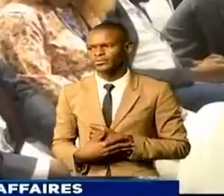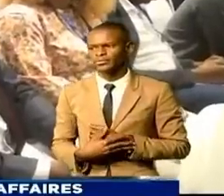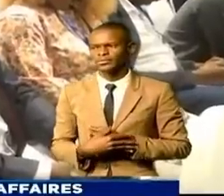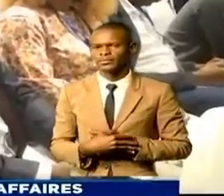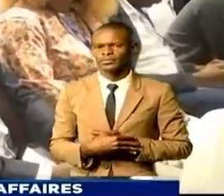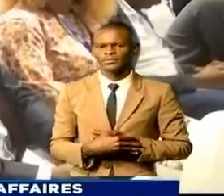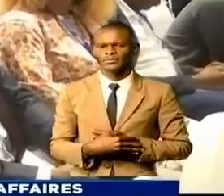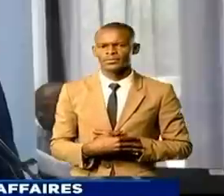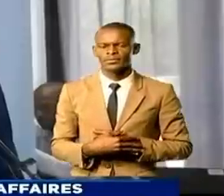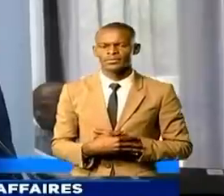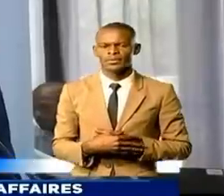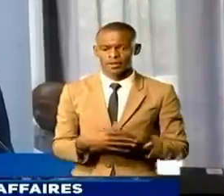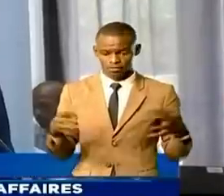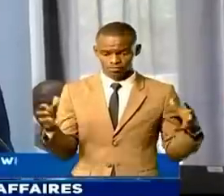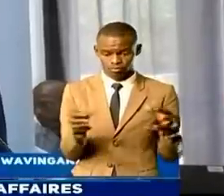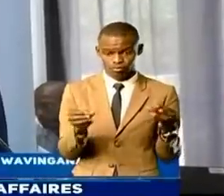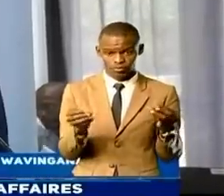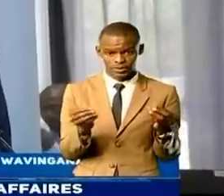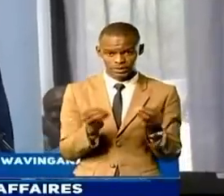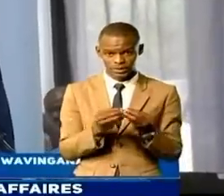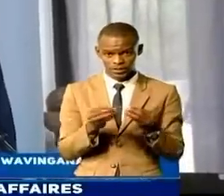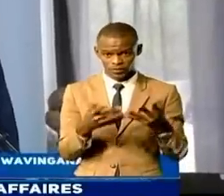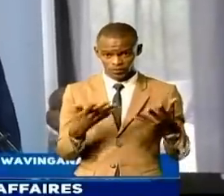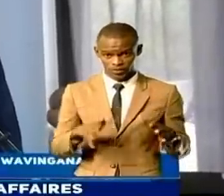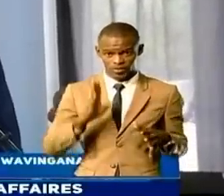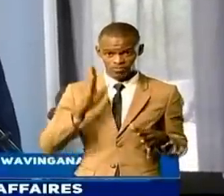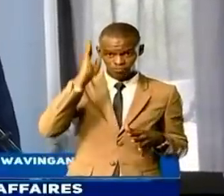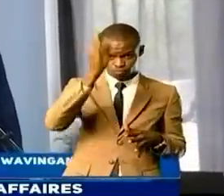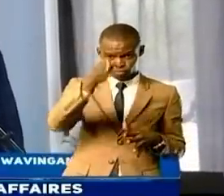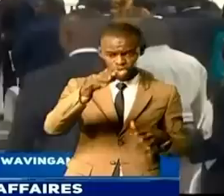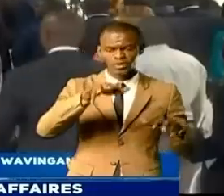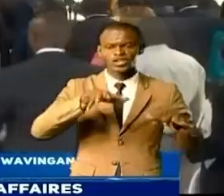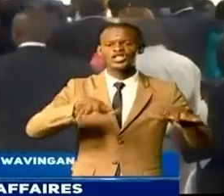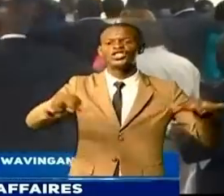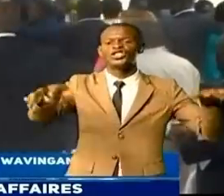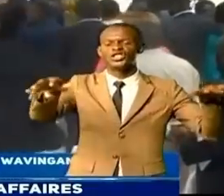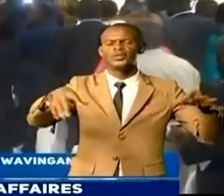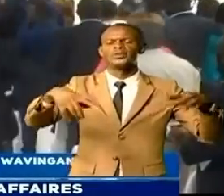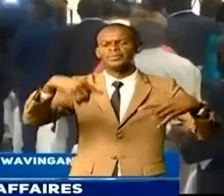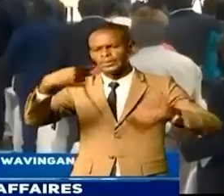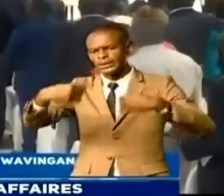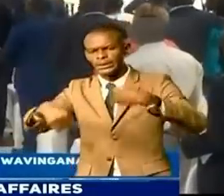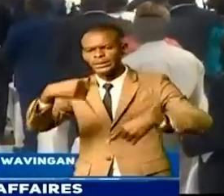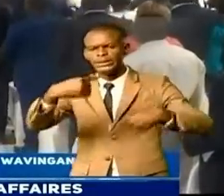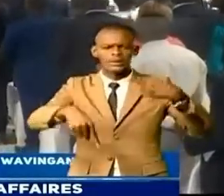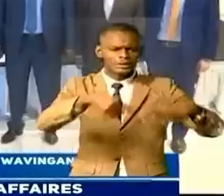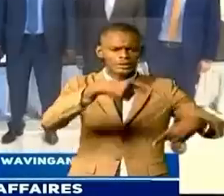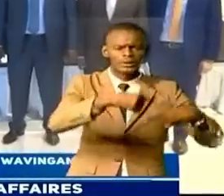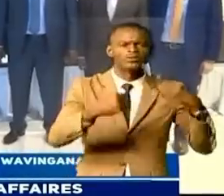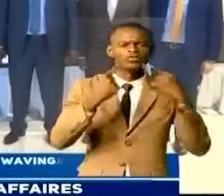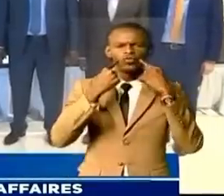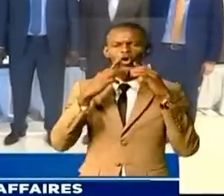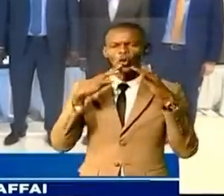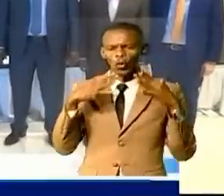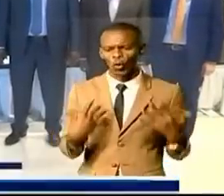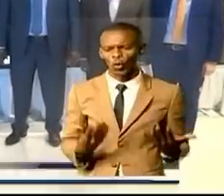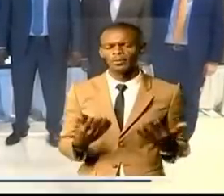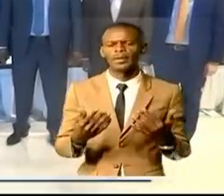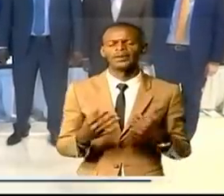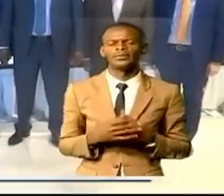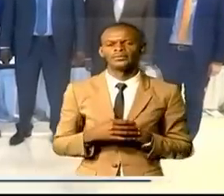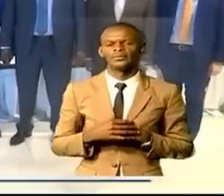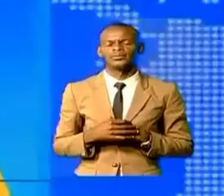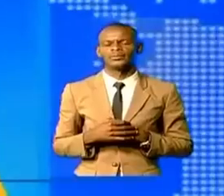réécriture du projet de loi aura lieu, question d'étoffer la législation sur la terre, facteur d'unité, élément essentiel de